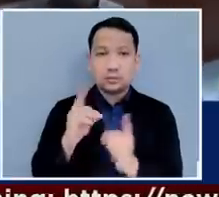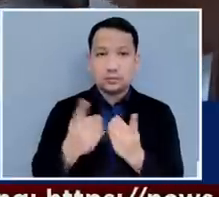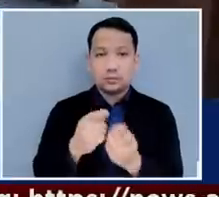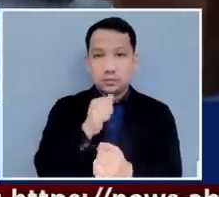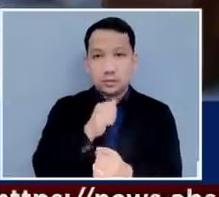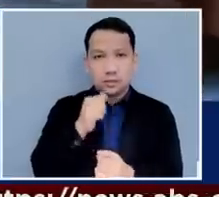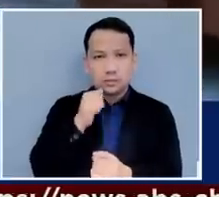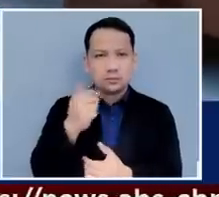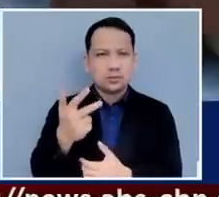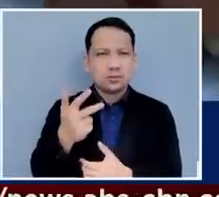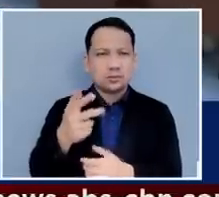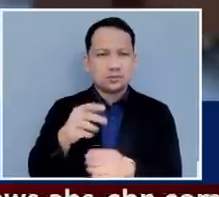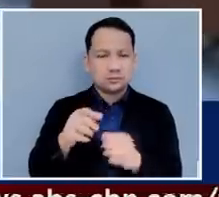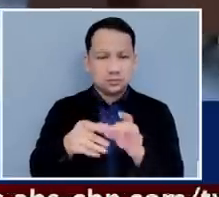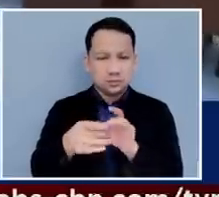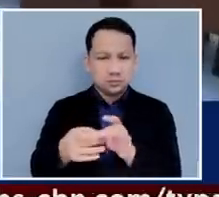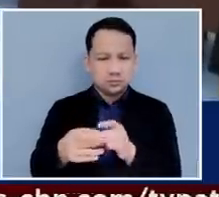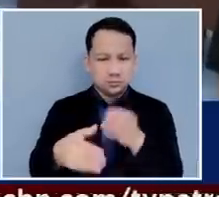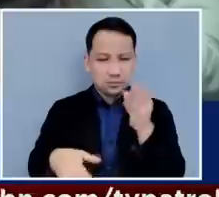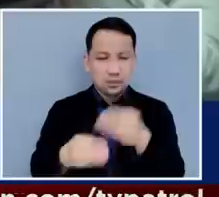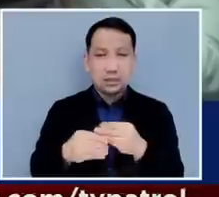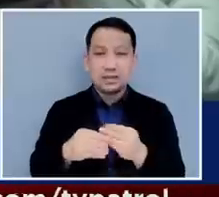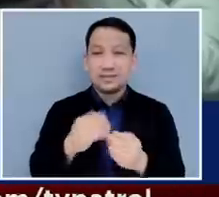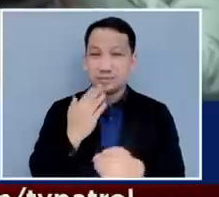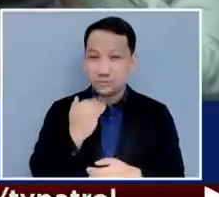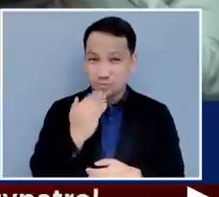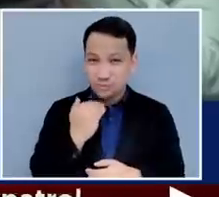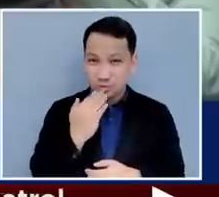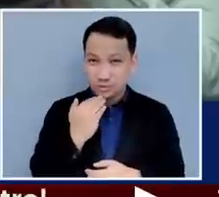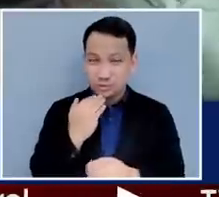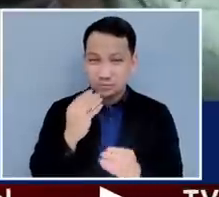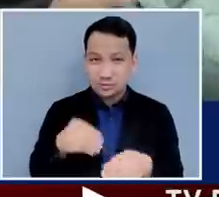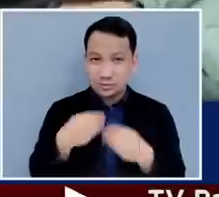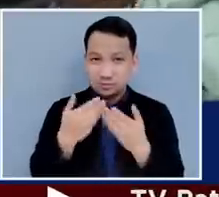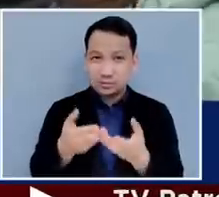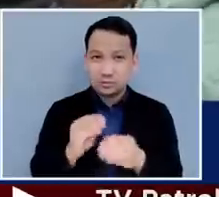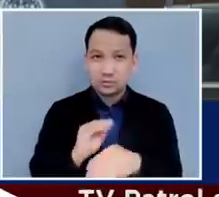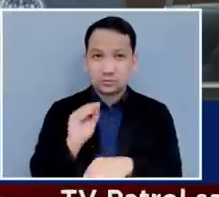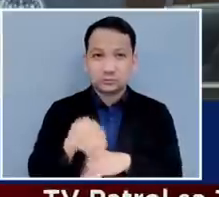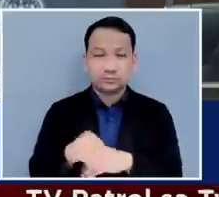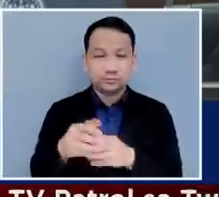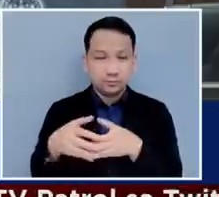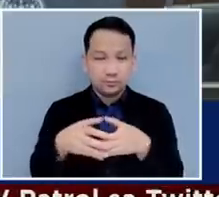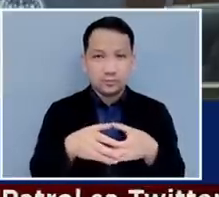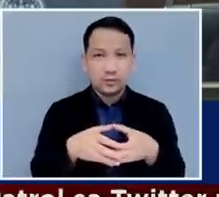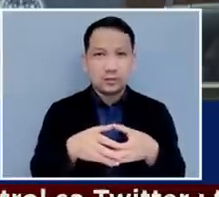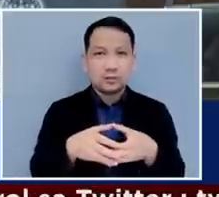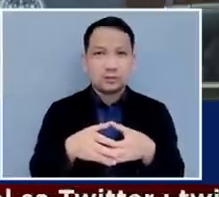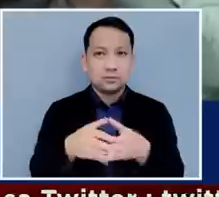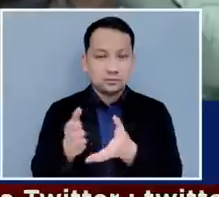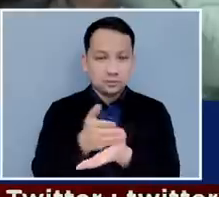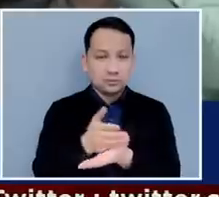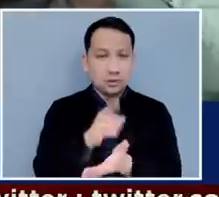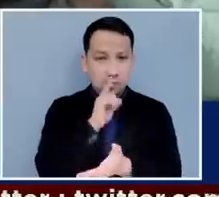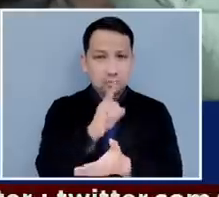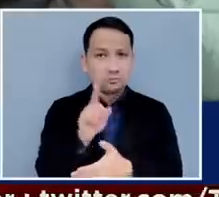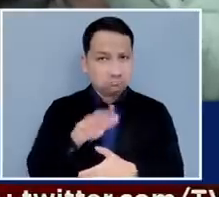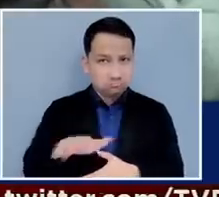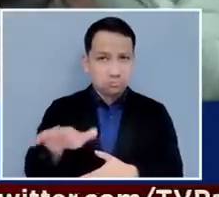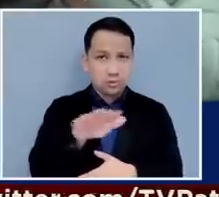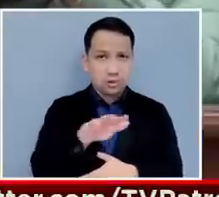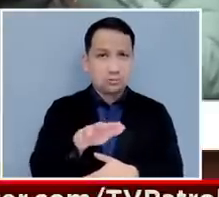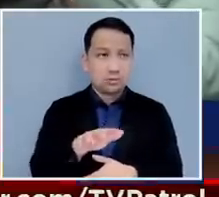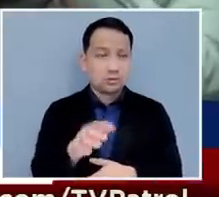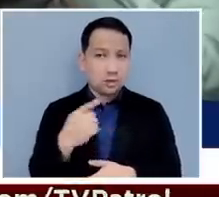tatlong traders para mag-angkat ng asukal at pagbibigay ng labis na alokasyon. Rest assured that we will